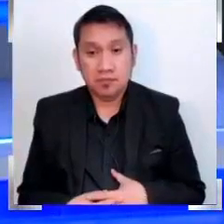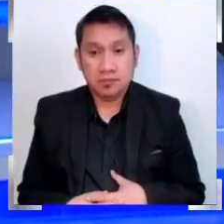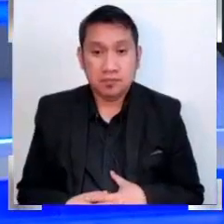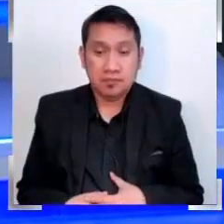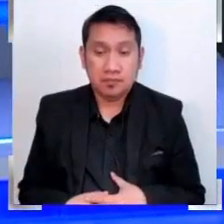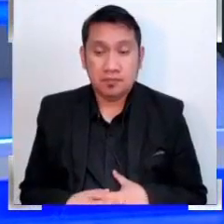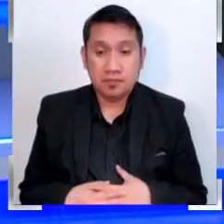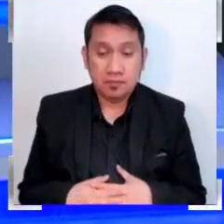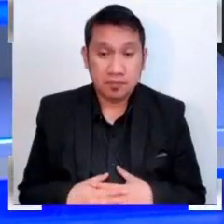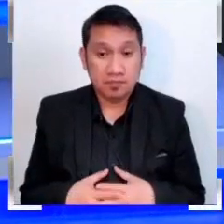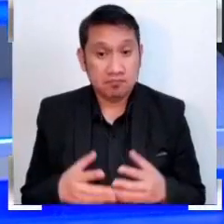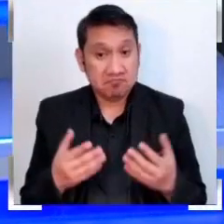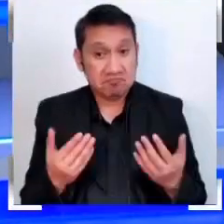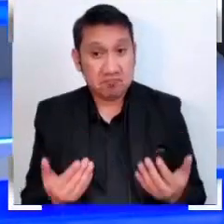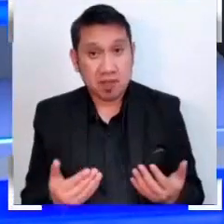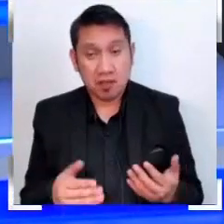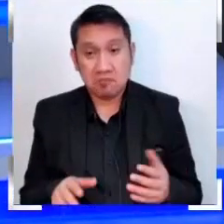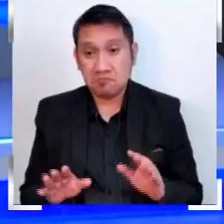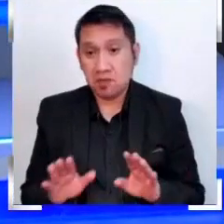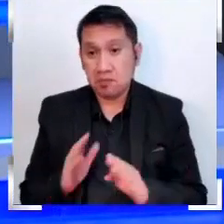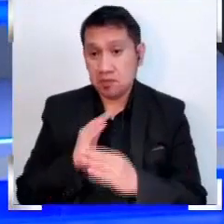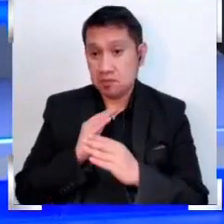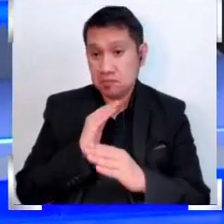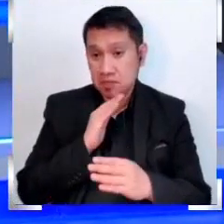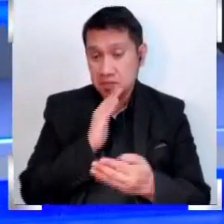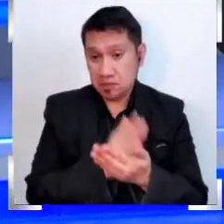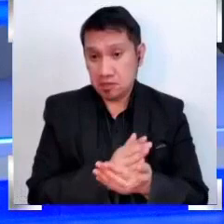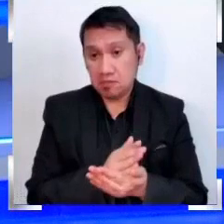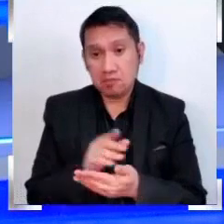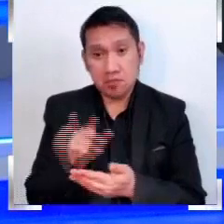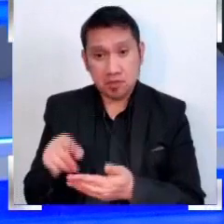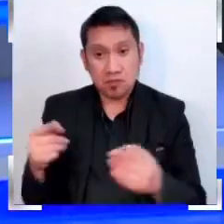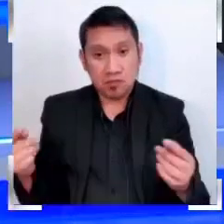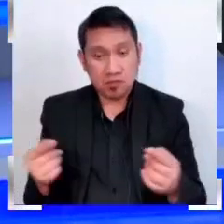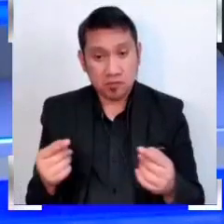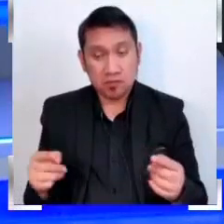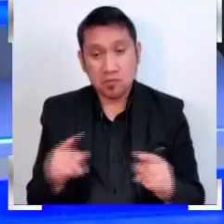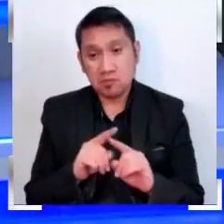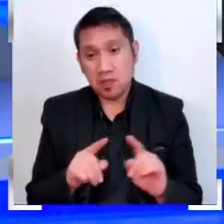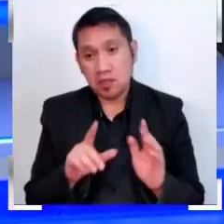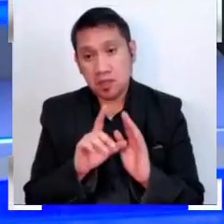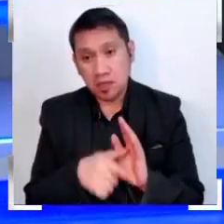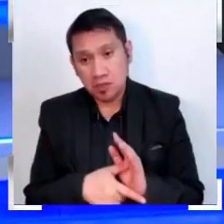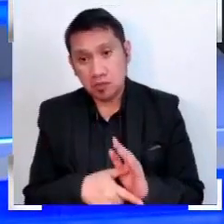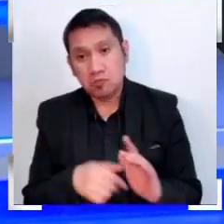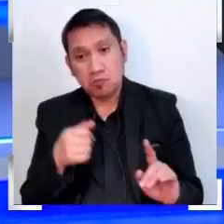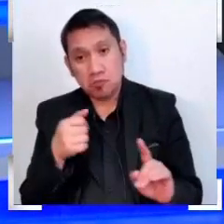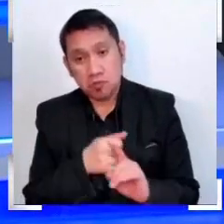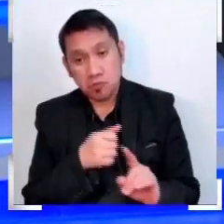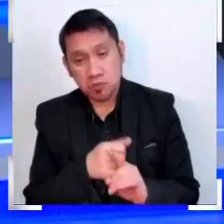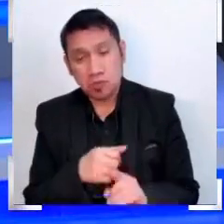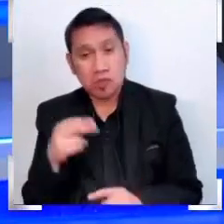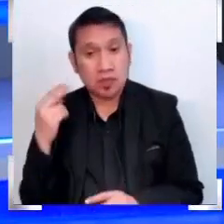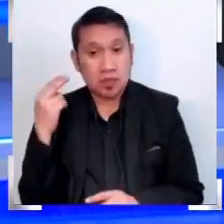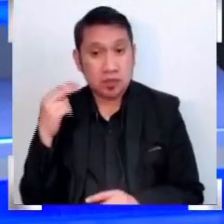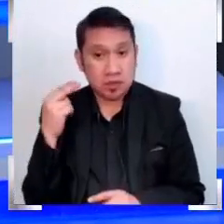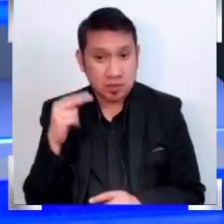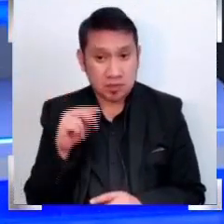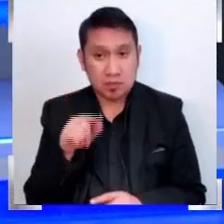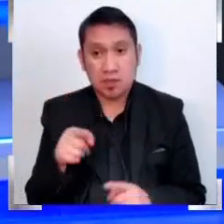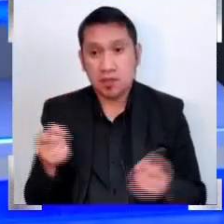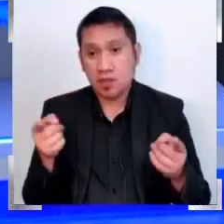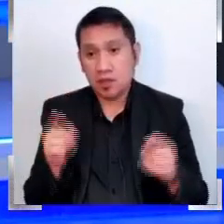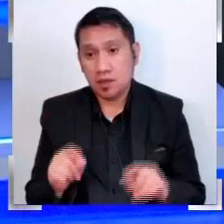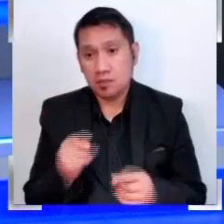Aawak lang sana sa gulo, pero isang senior citizen ang napagbalingan ng mga bumubugbog sa kanyang pamangkin sa Zamboanga del Norte.